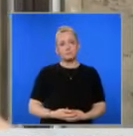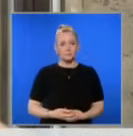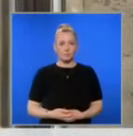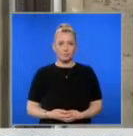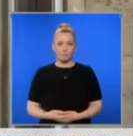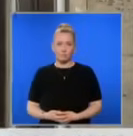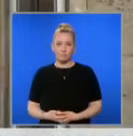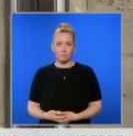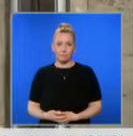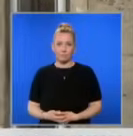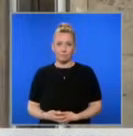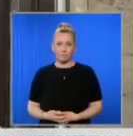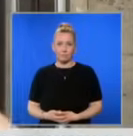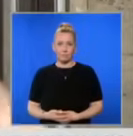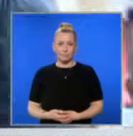Колко работа.